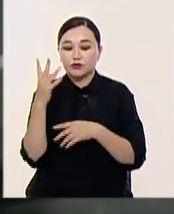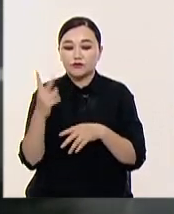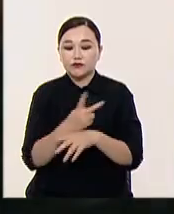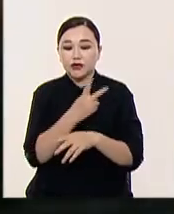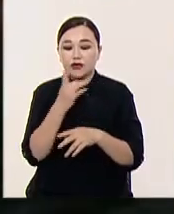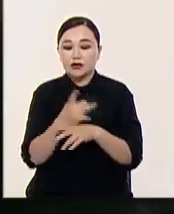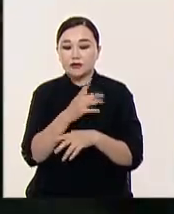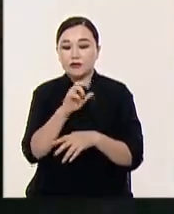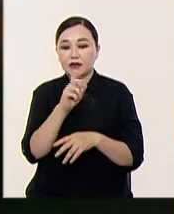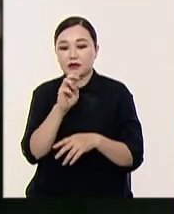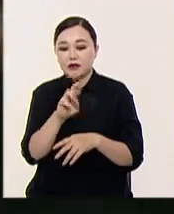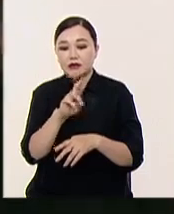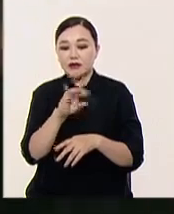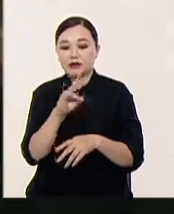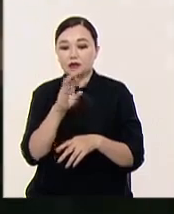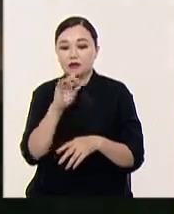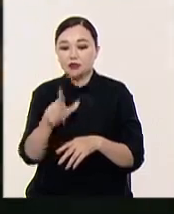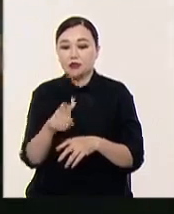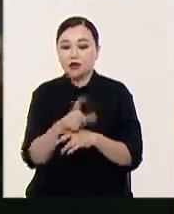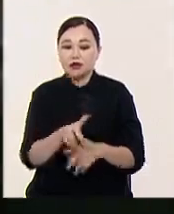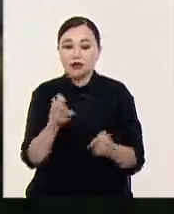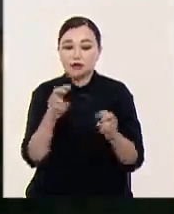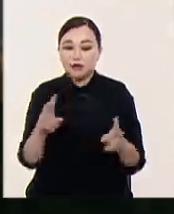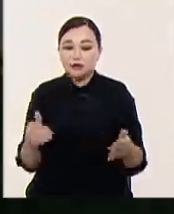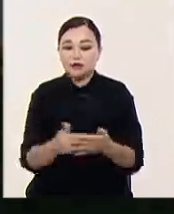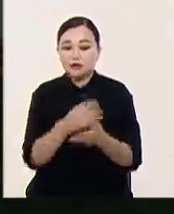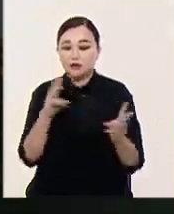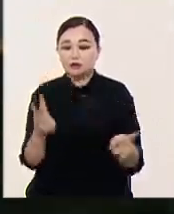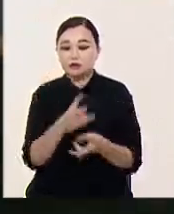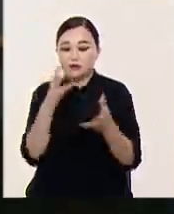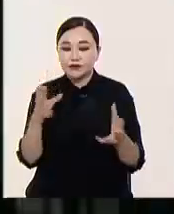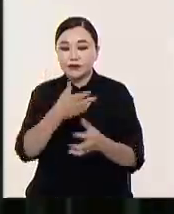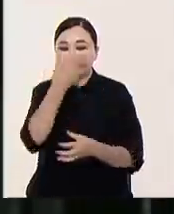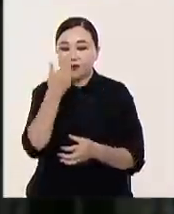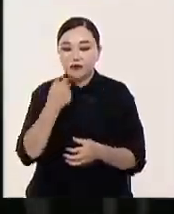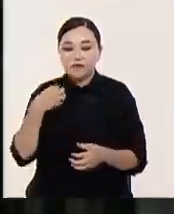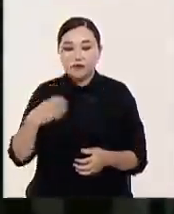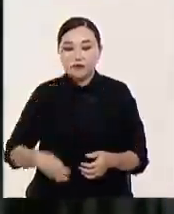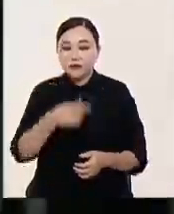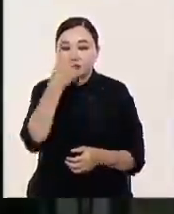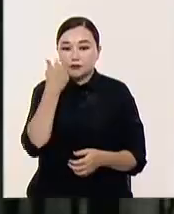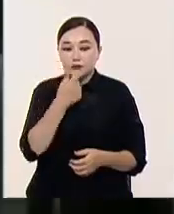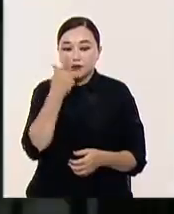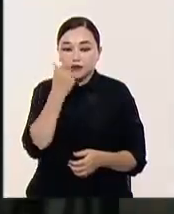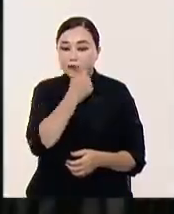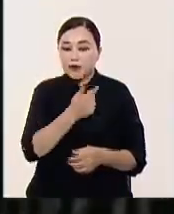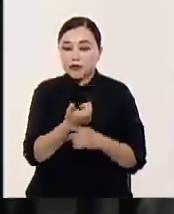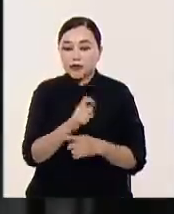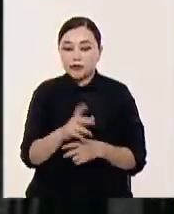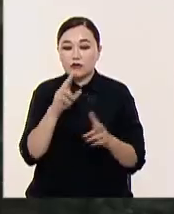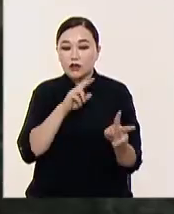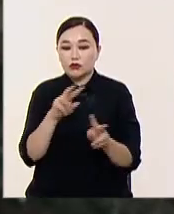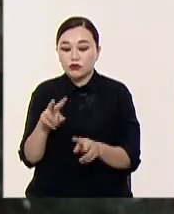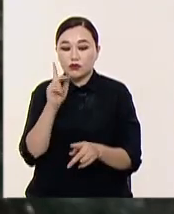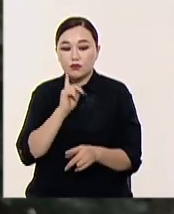больше Бельгии и Люксембурга угроза новых пожаров сохраняется в Италии Франции и Испании взять огонь под контроль